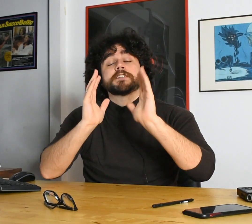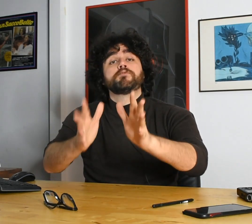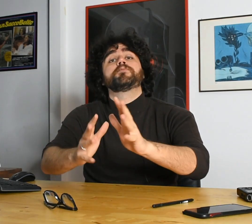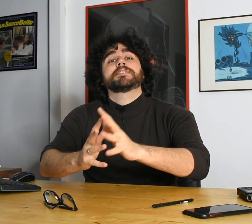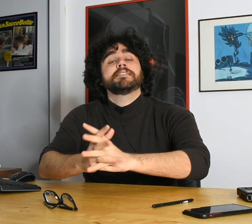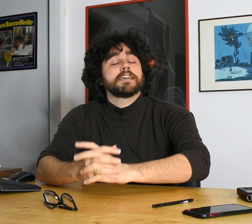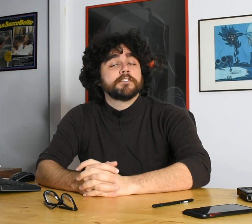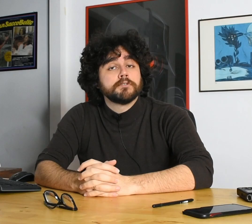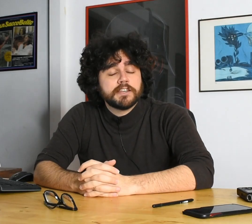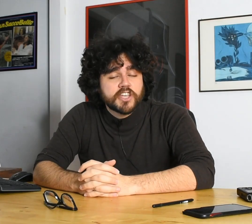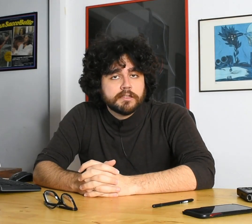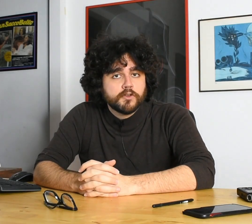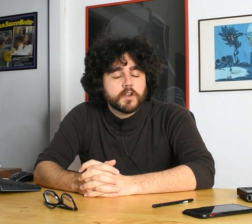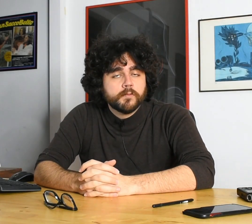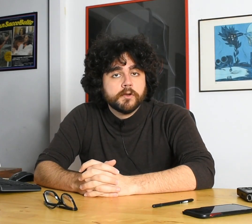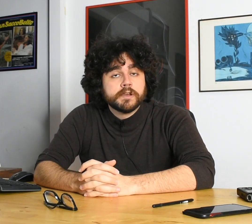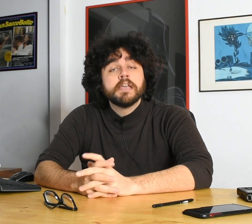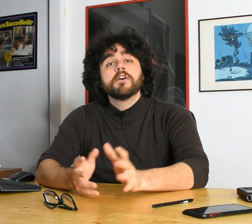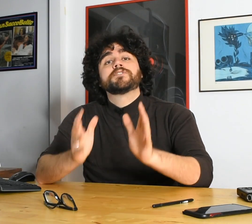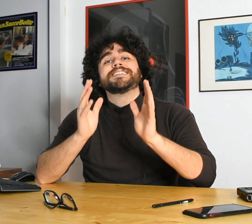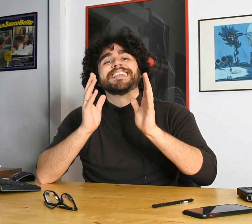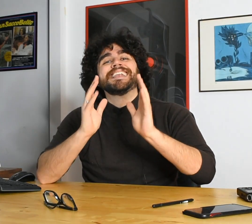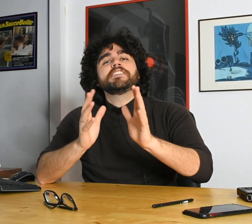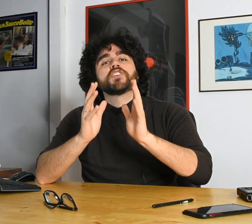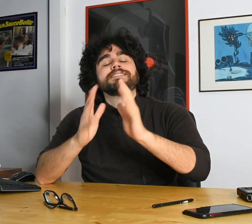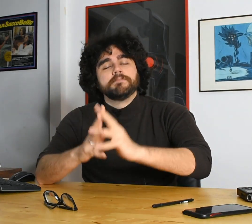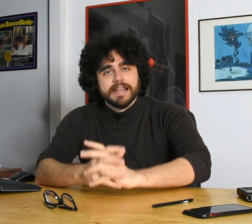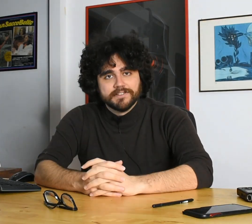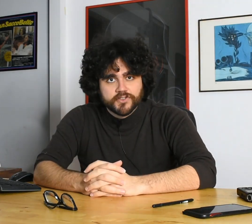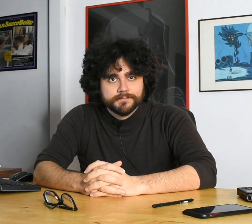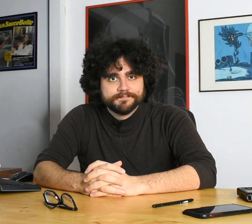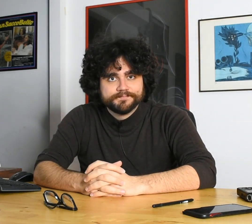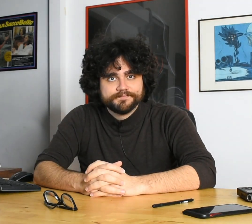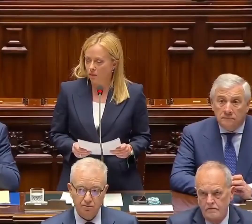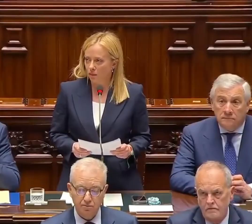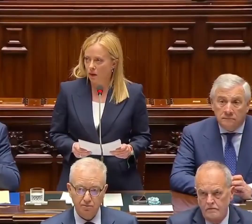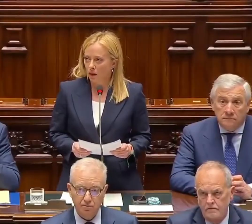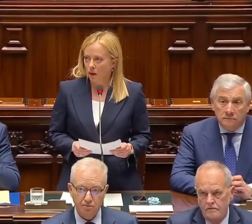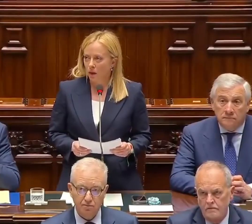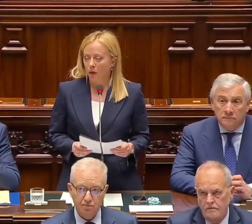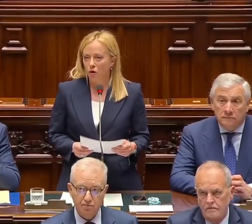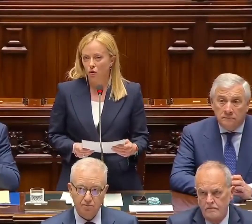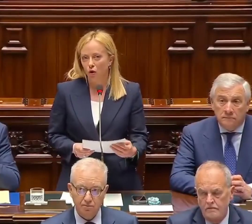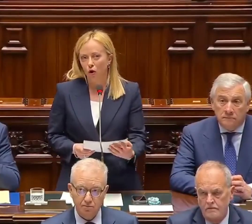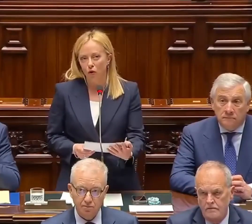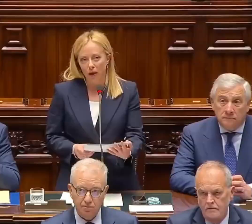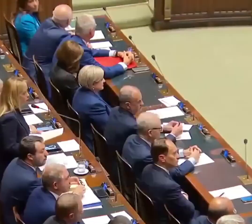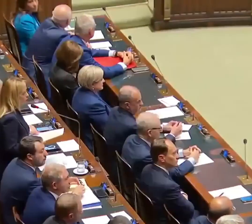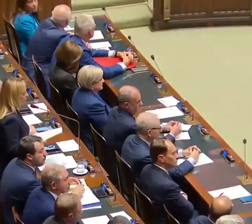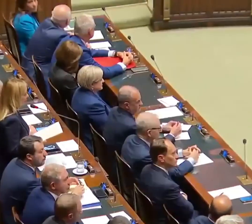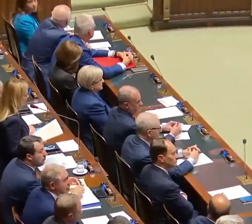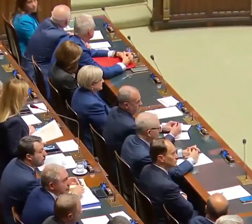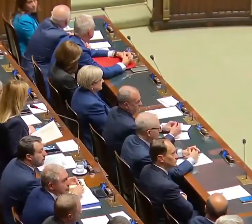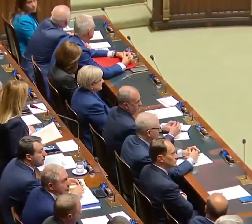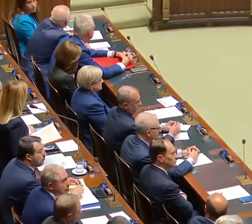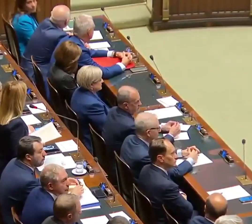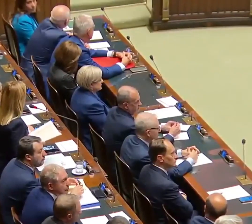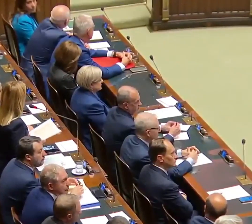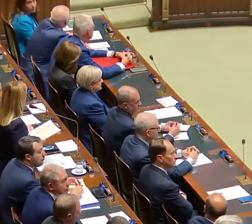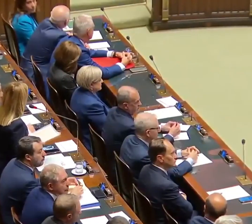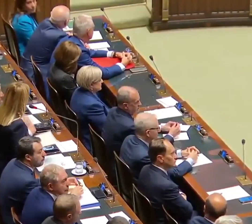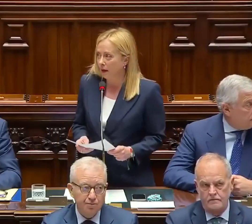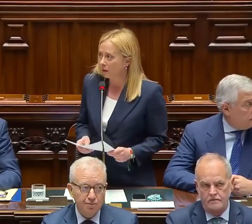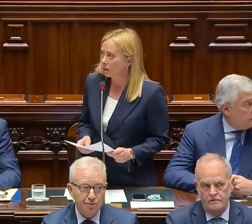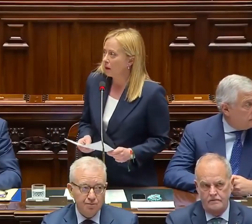Partiamo dalla cosa più importante che ha fatto di recente il governo Meloni, ossia la legge di bilancio. Per chi non lo sapesse, la legge di bilancio è la legge più